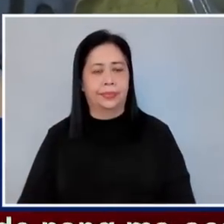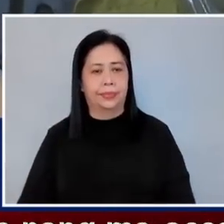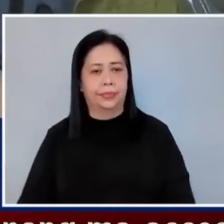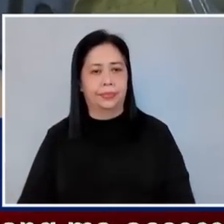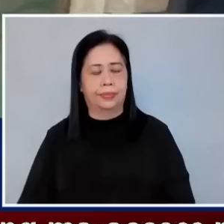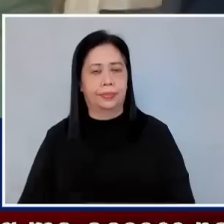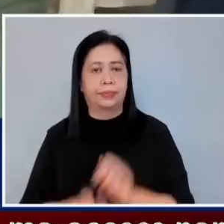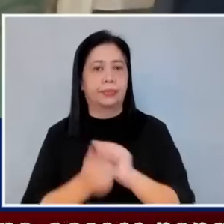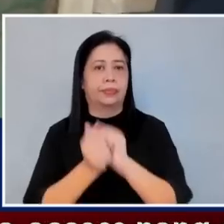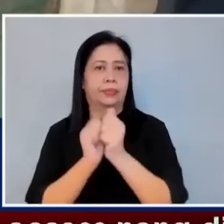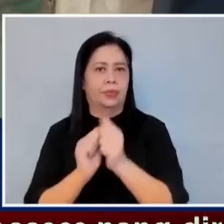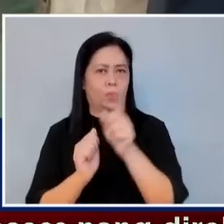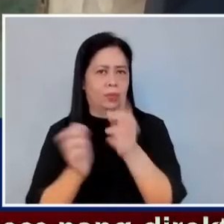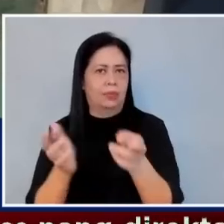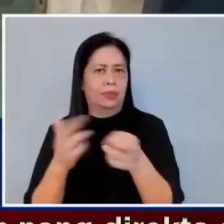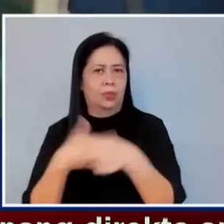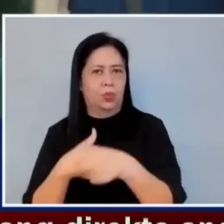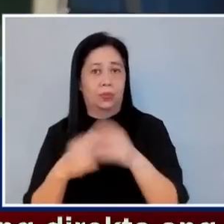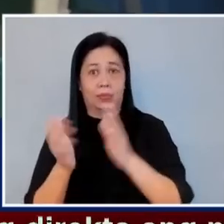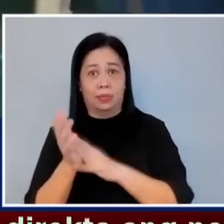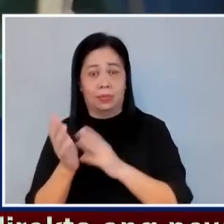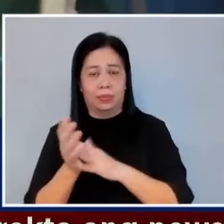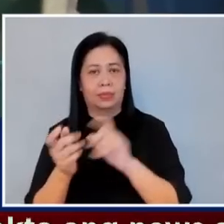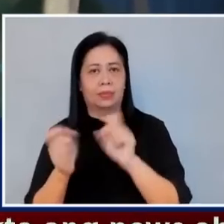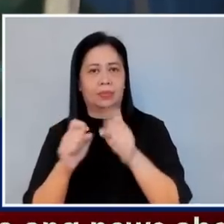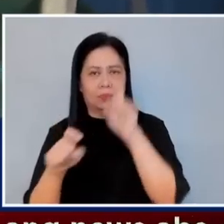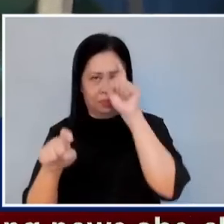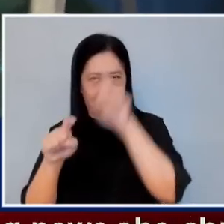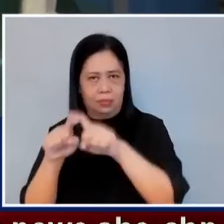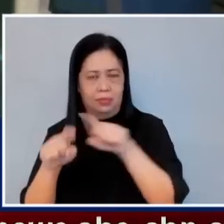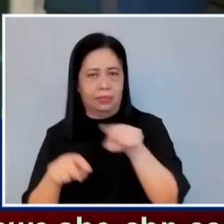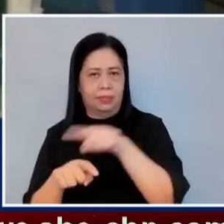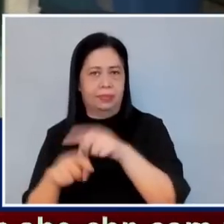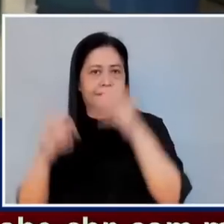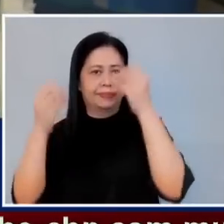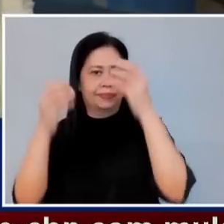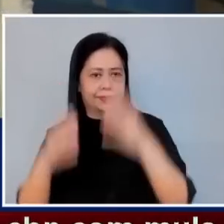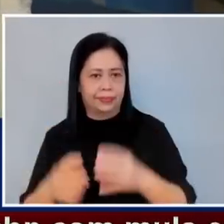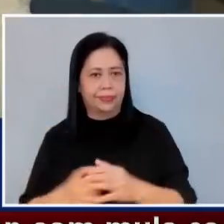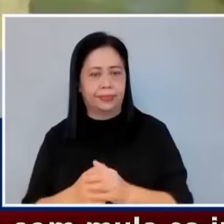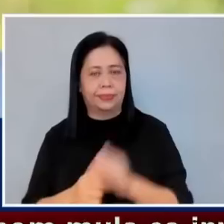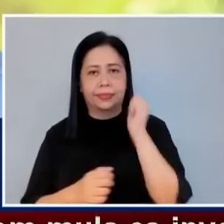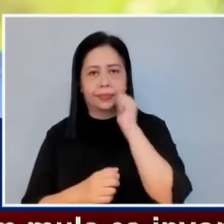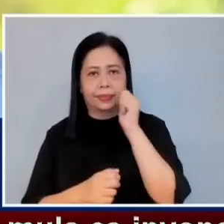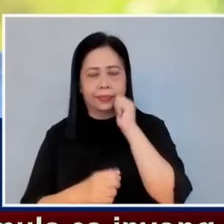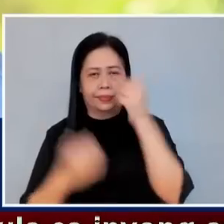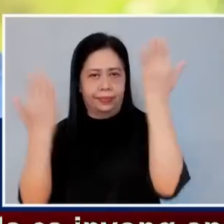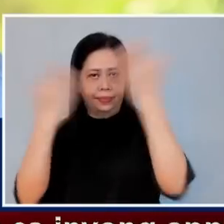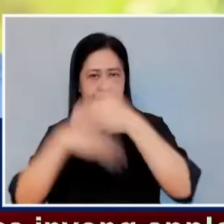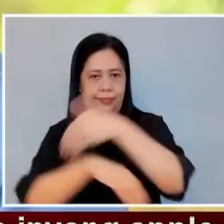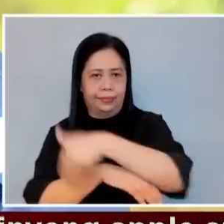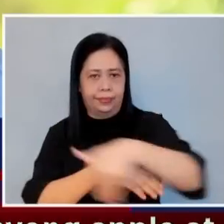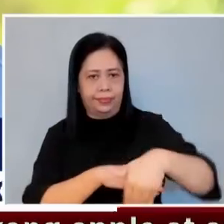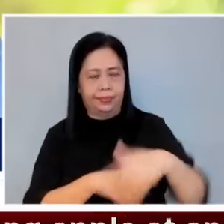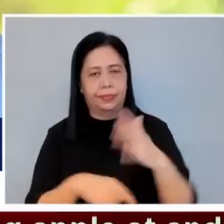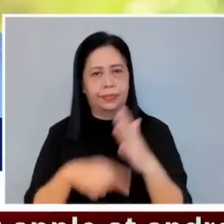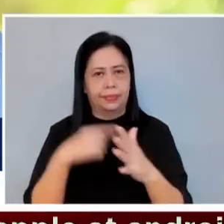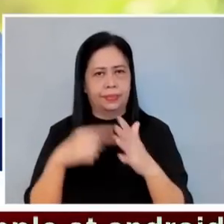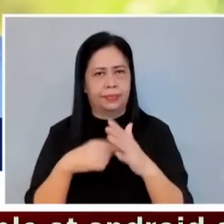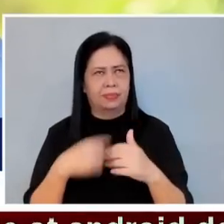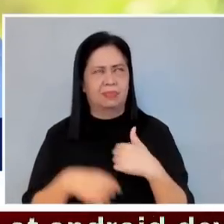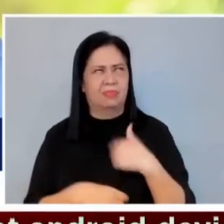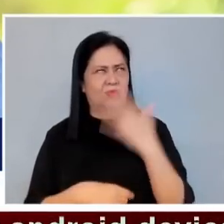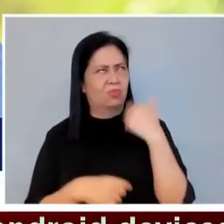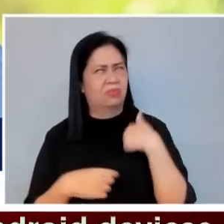Na-convert na ang isang kwarto ng paaralan para dito matulog ang mga guro tuwing gabi. May time na bakit ba ako